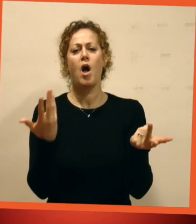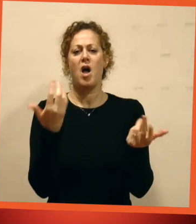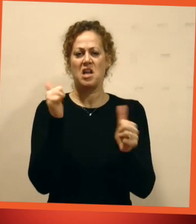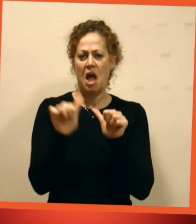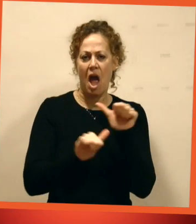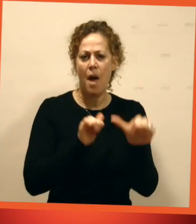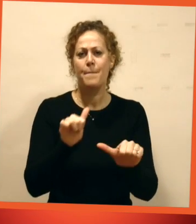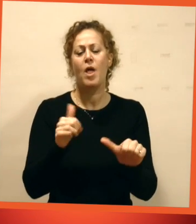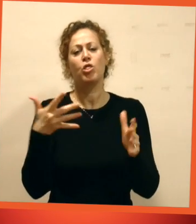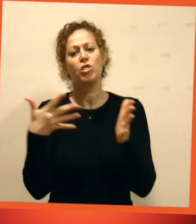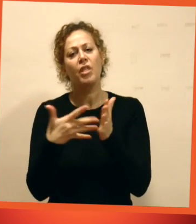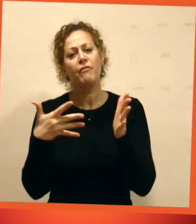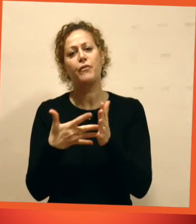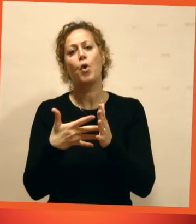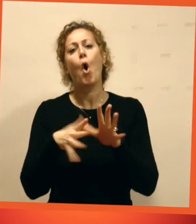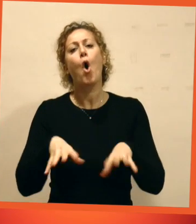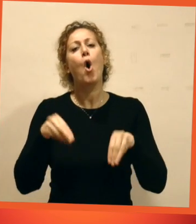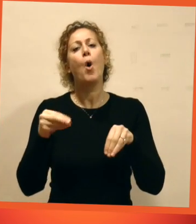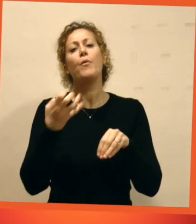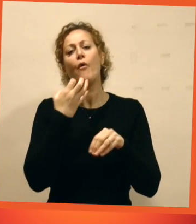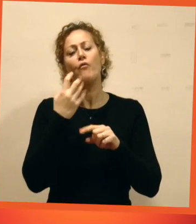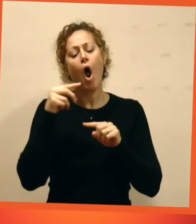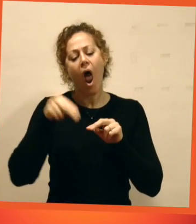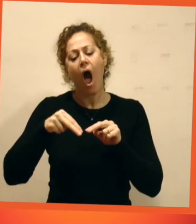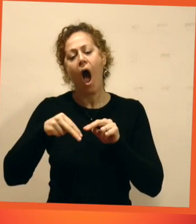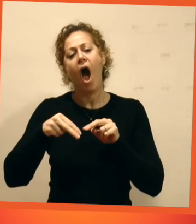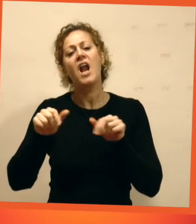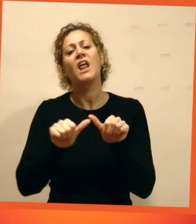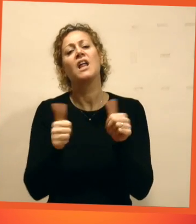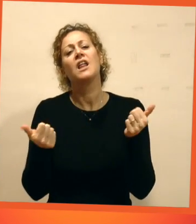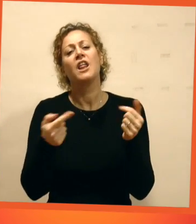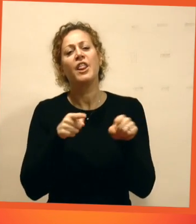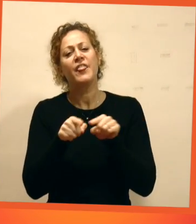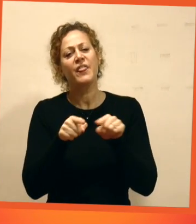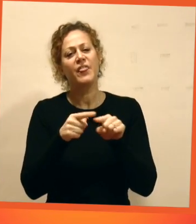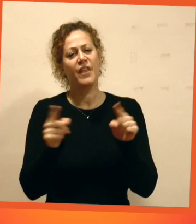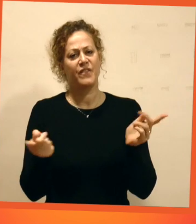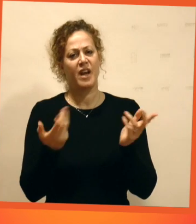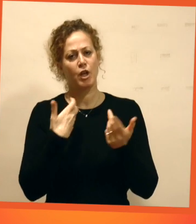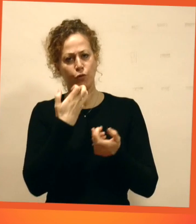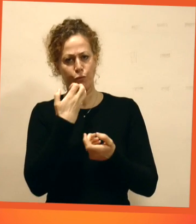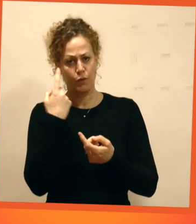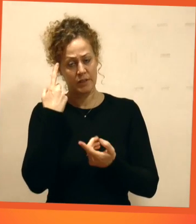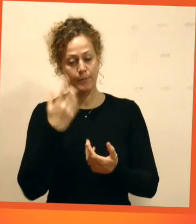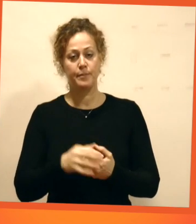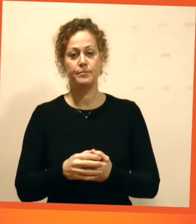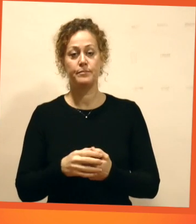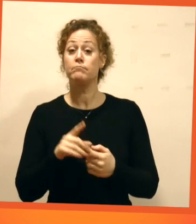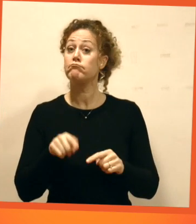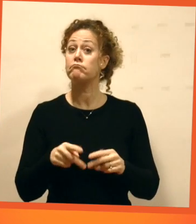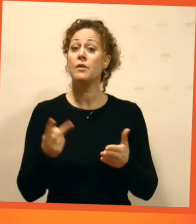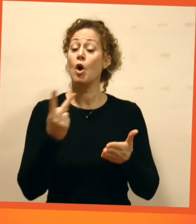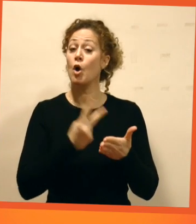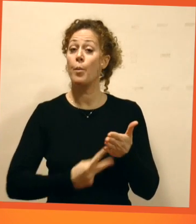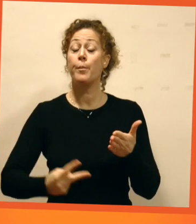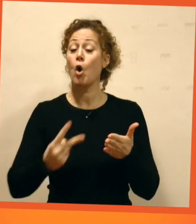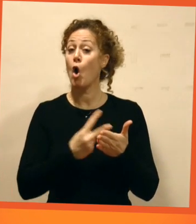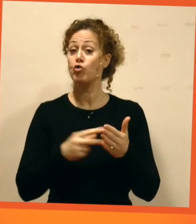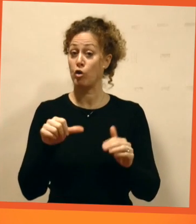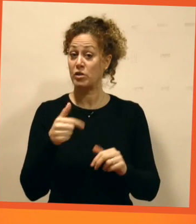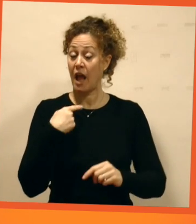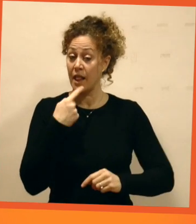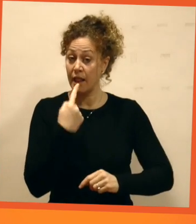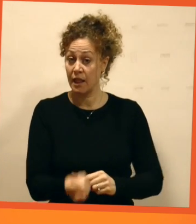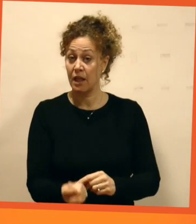cambiato, se c'è stata una difficoltà iniziale? Allora, no, devo dire che questo progetto è stato sposato da